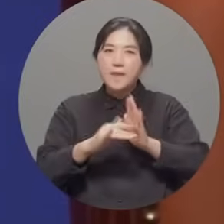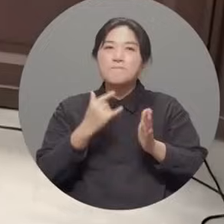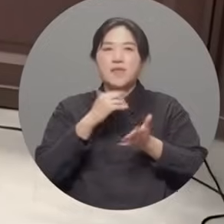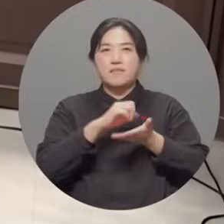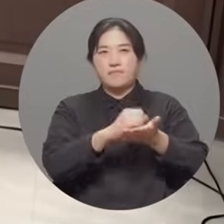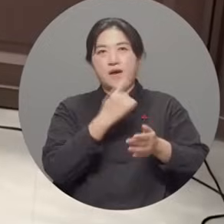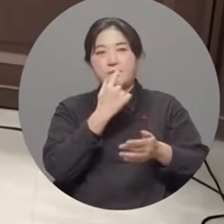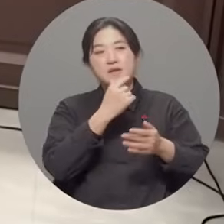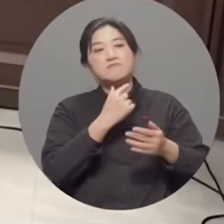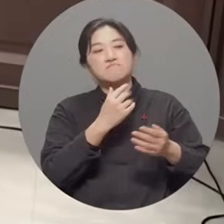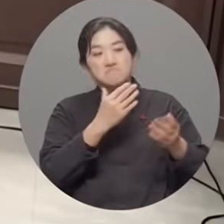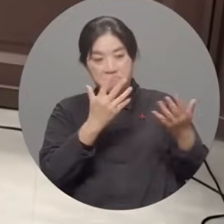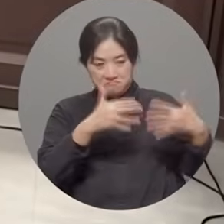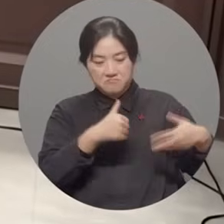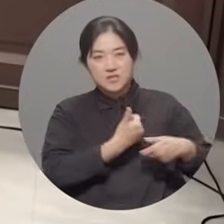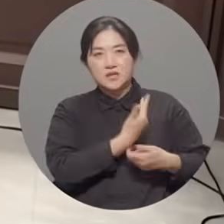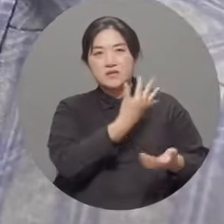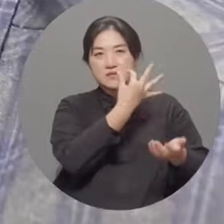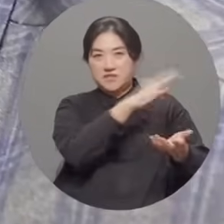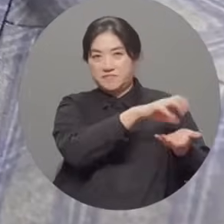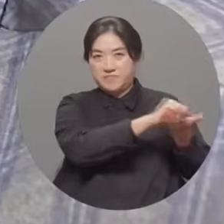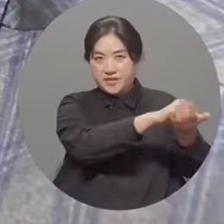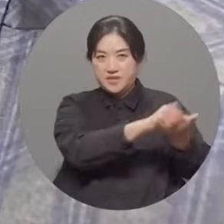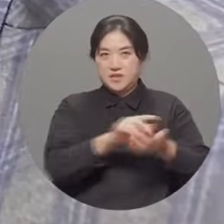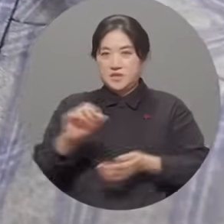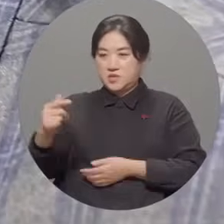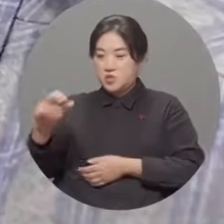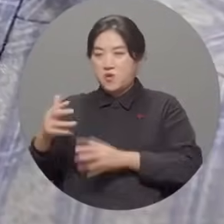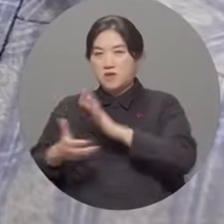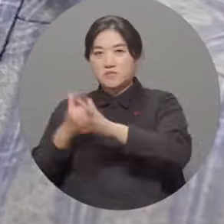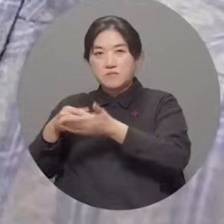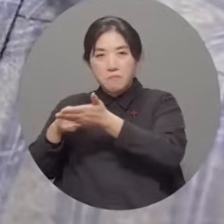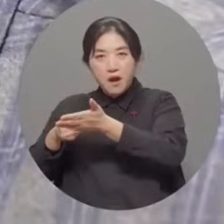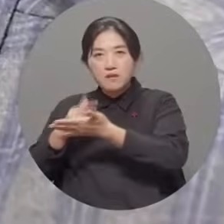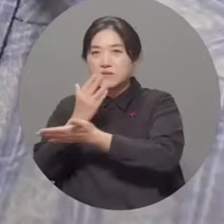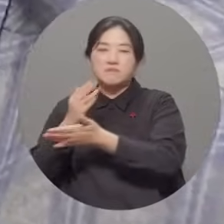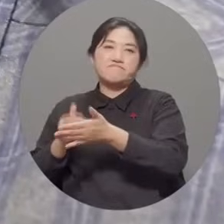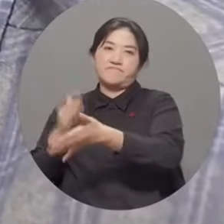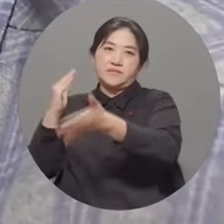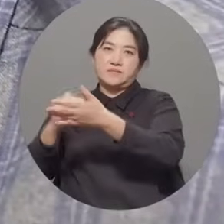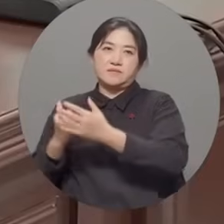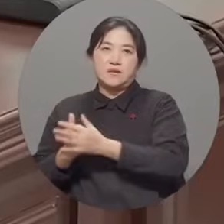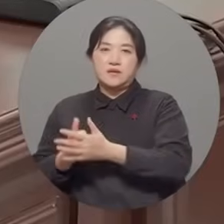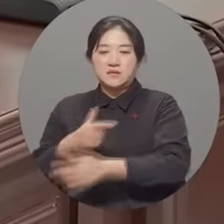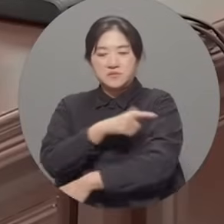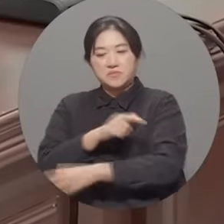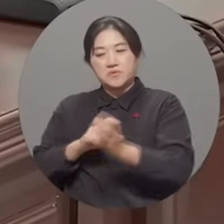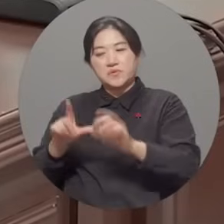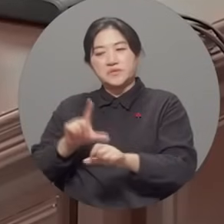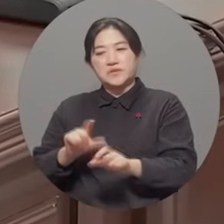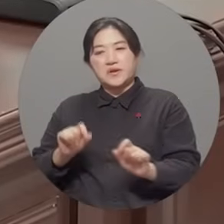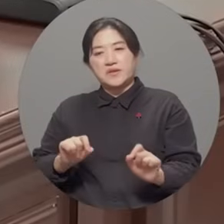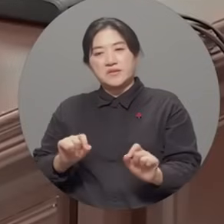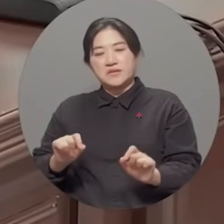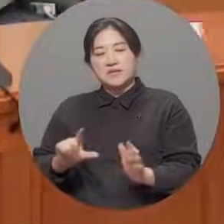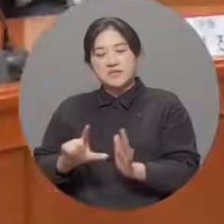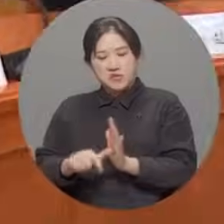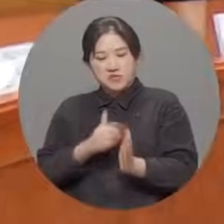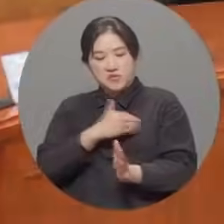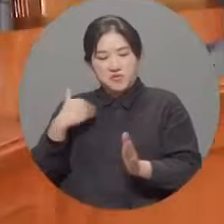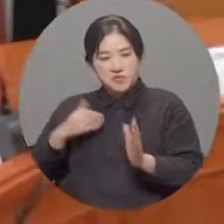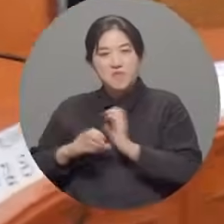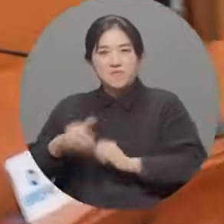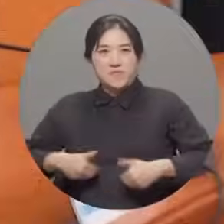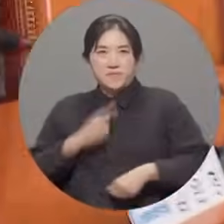수용됐습니다. 이뇨한 혁신안에 대한 의미 있는 응답은 없었고 지도부는 시간이 더 필요하다는 입장뿐입니다.